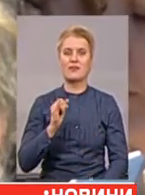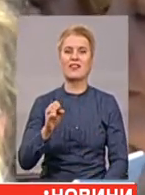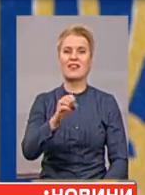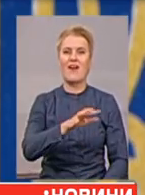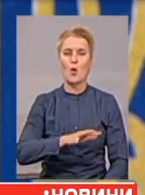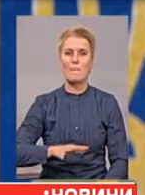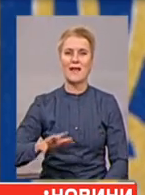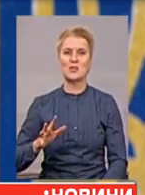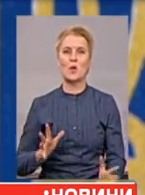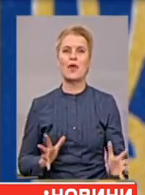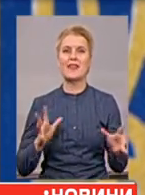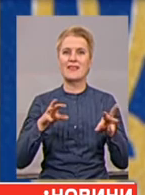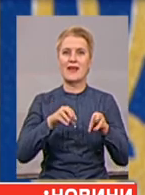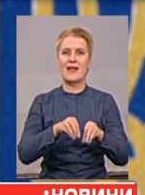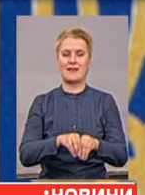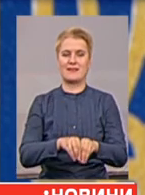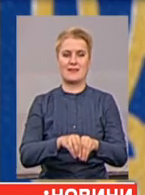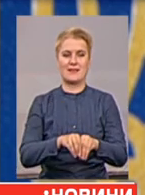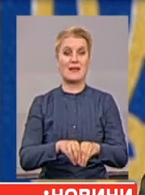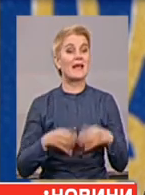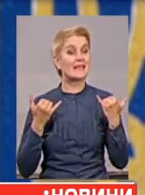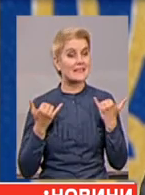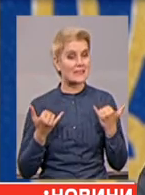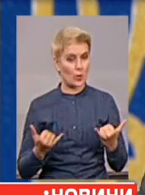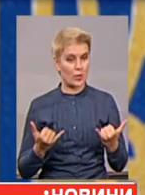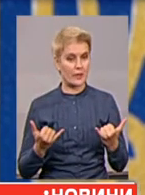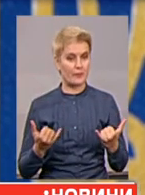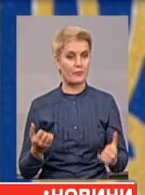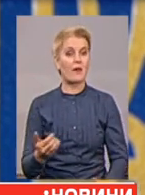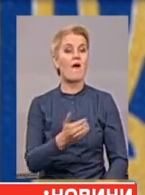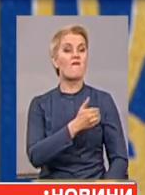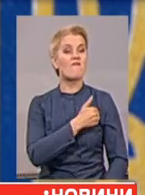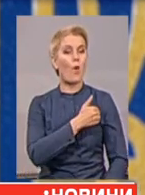європейської інтеграції. І сьогодні воля народу